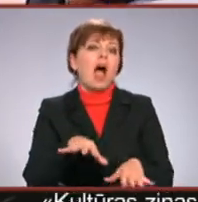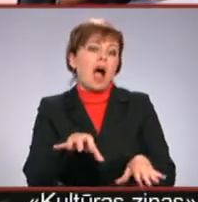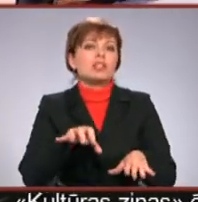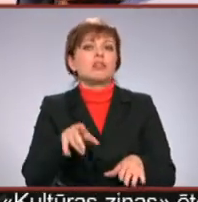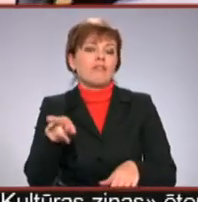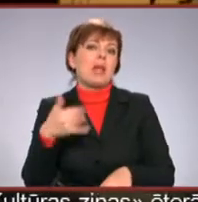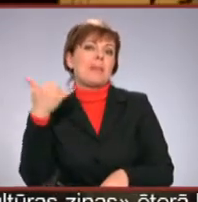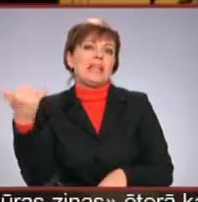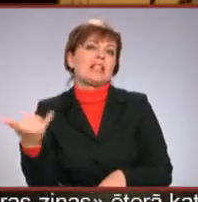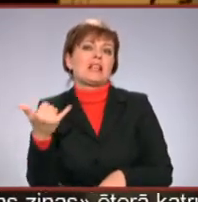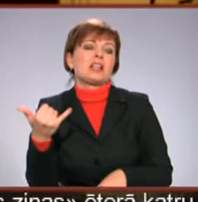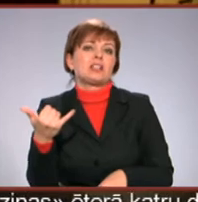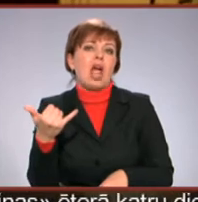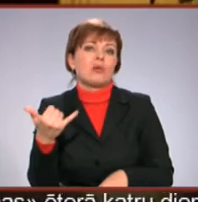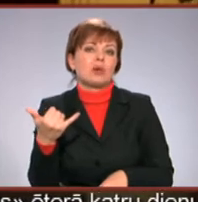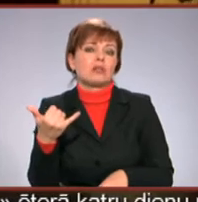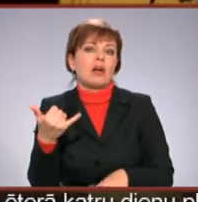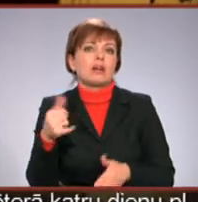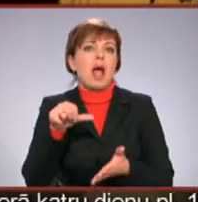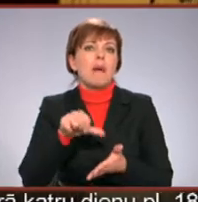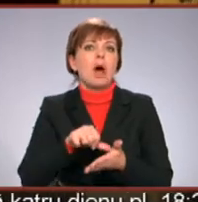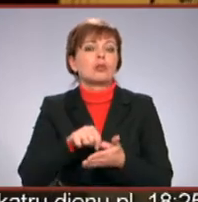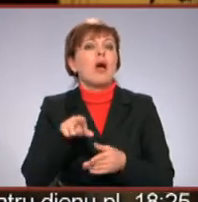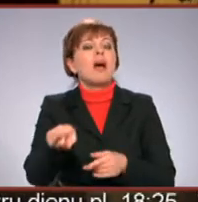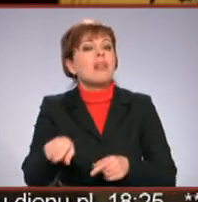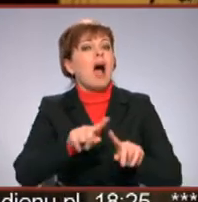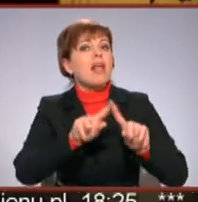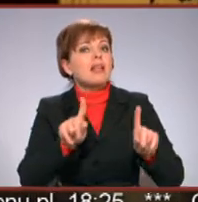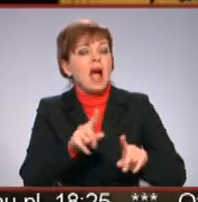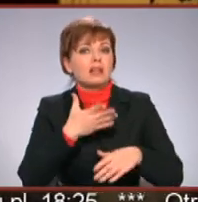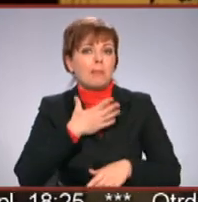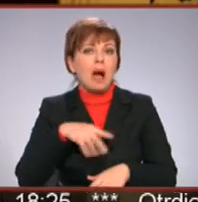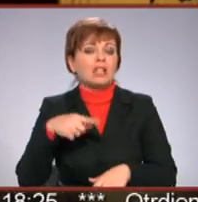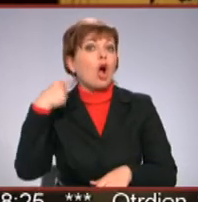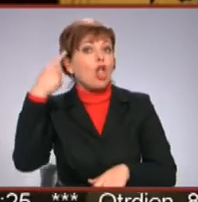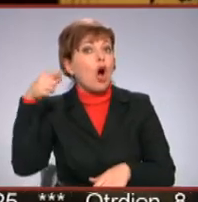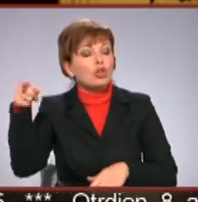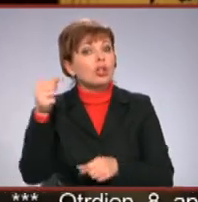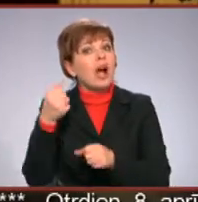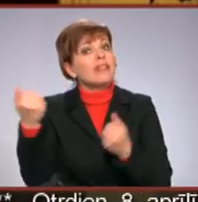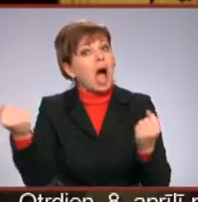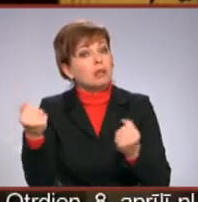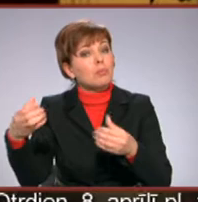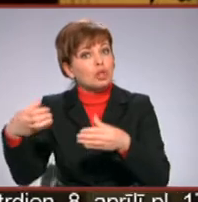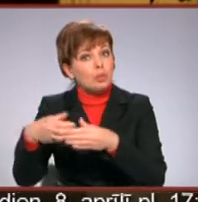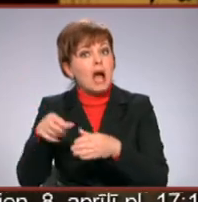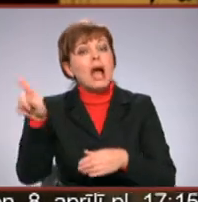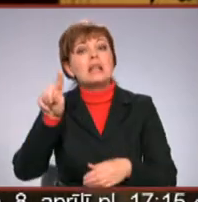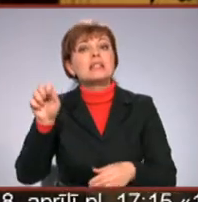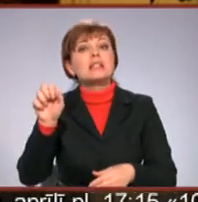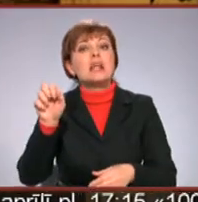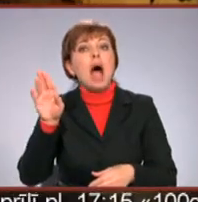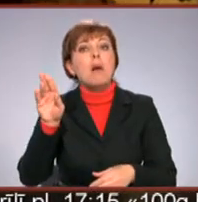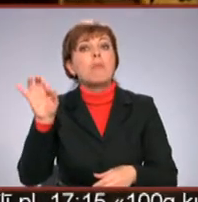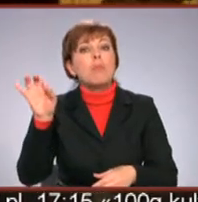repertuāru. I just really like that stuff. I'm in a samba band. Tā ir lieta, kas man patīk. Londonā darbojos grupā, kas spēlē sambu. Tas ir ietekmējis